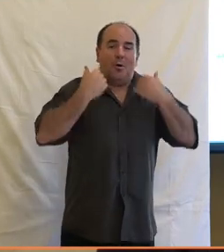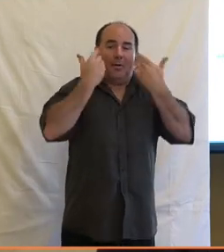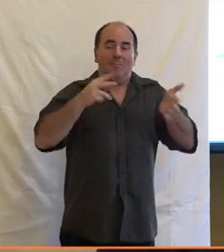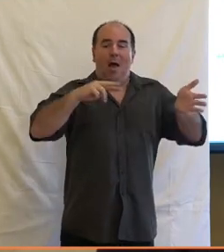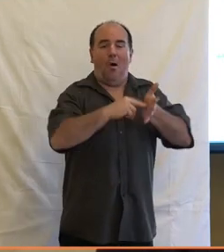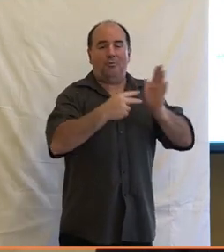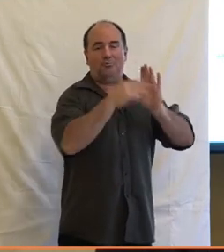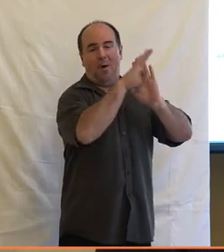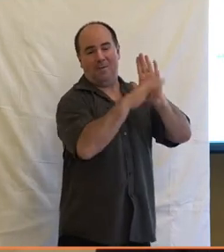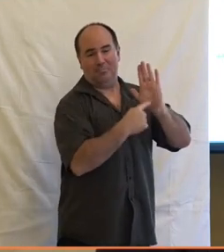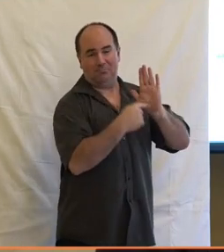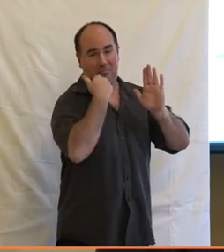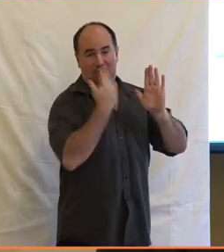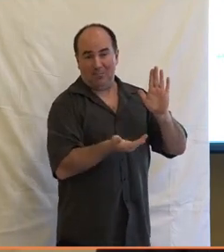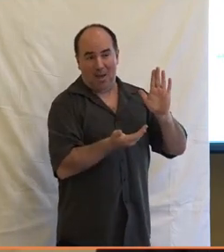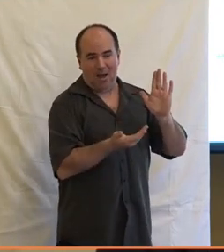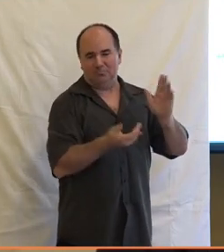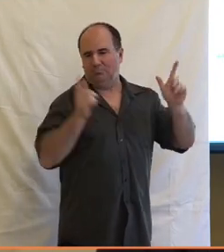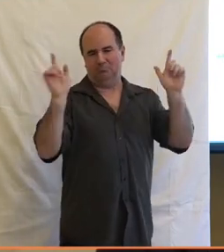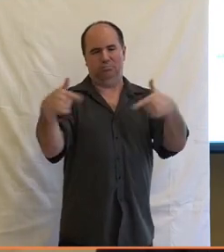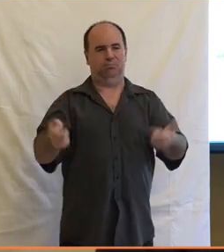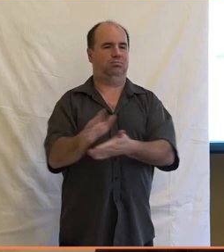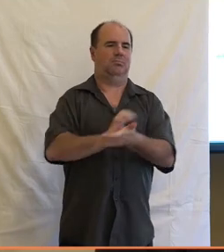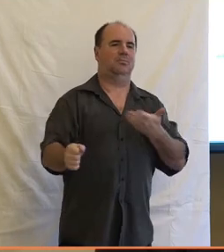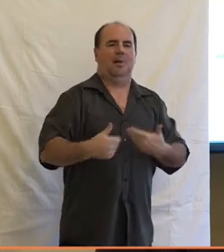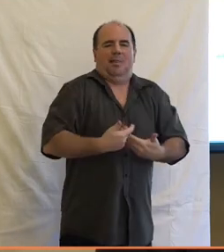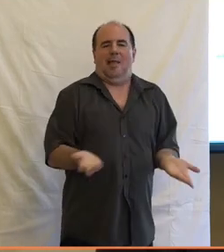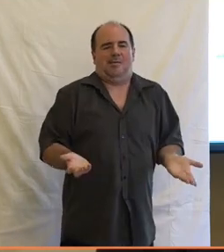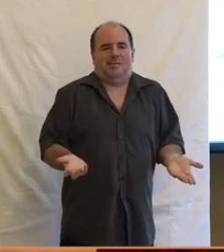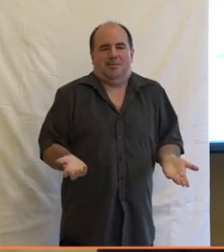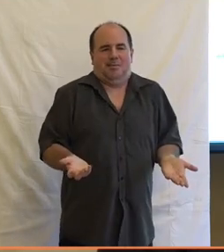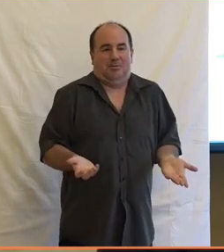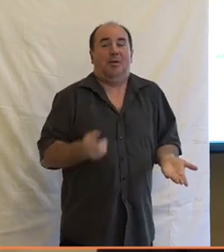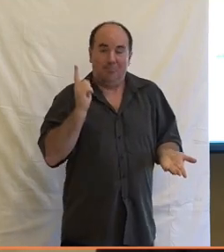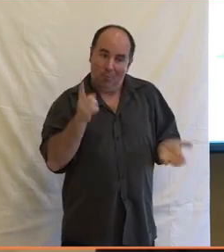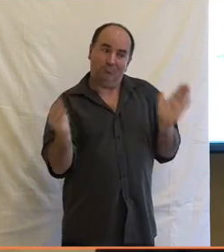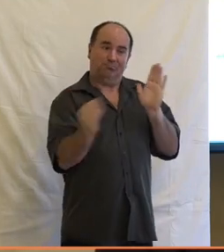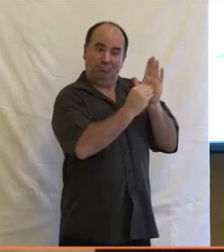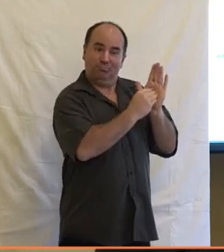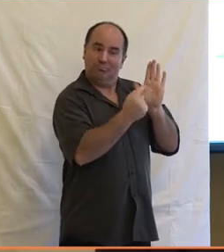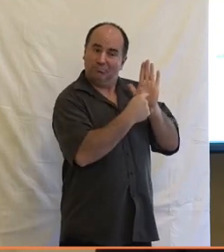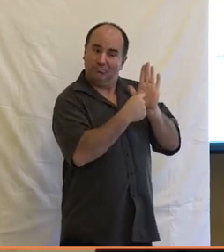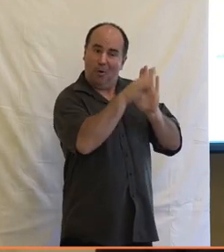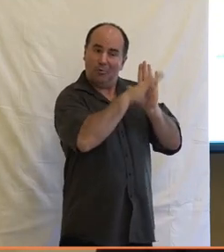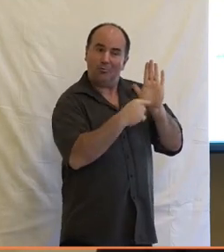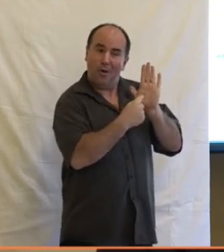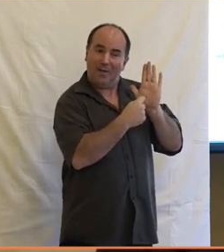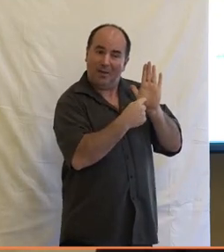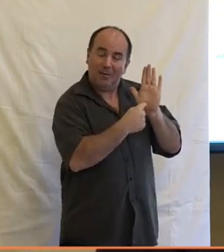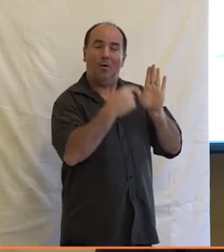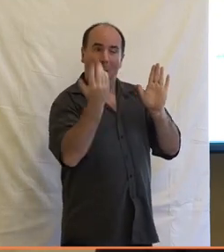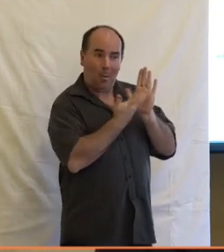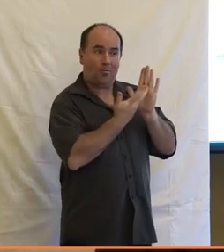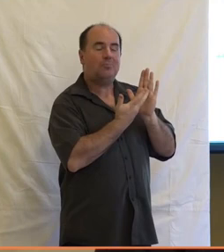úhlu pohledu pravda, takže kdyby se to do těch osnov dostalo, tak to by za mě bylo úplně super, protože by to všichni začali brát